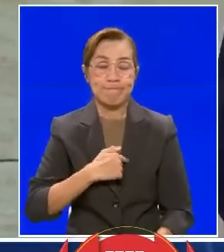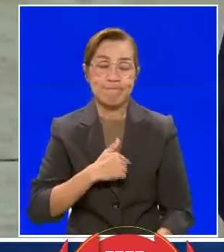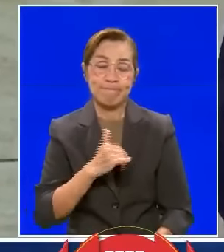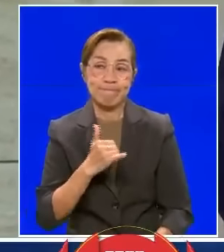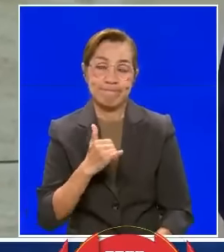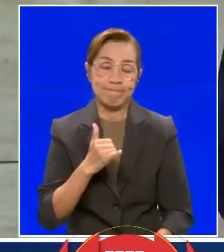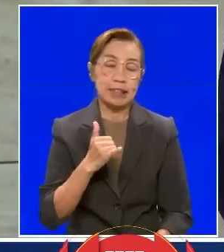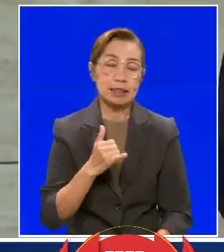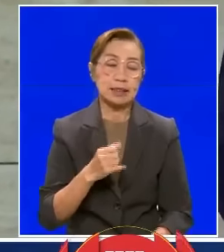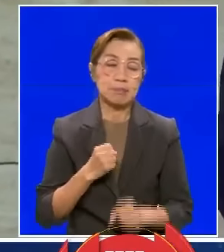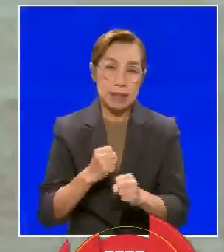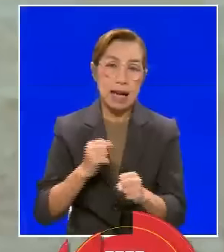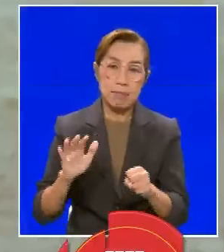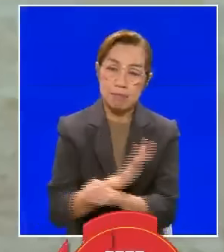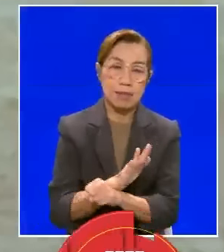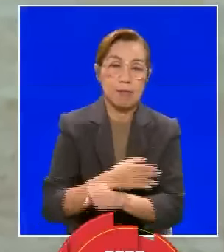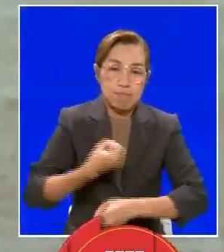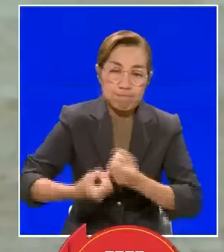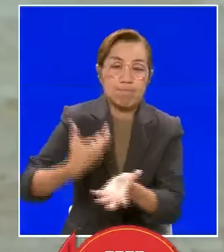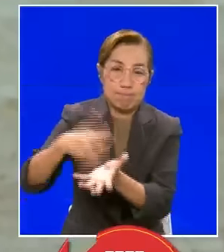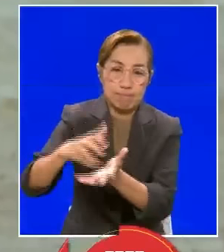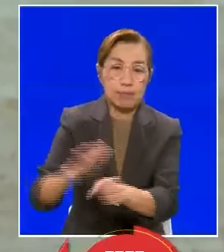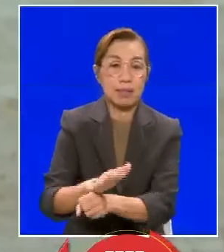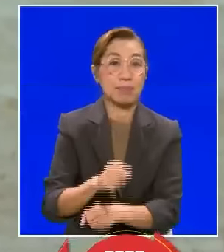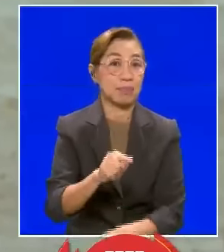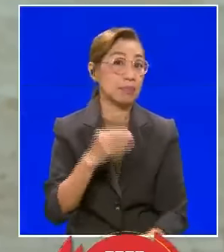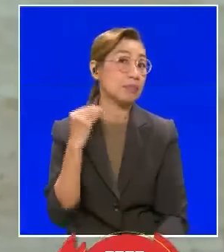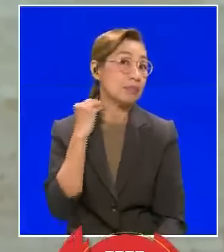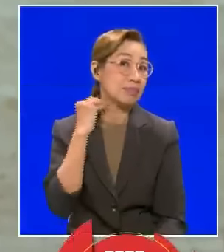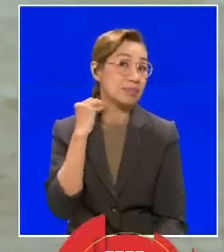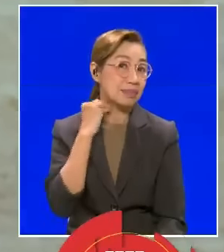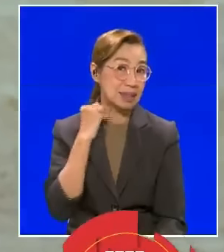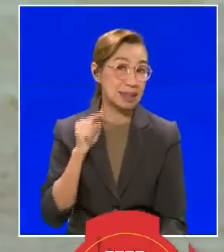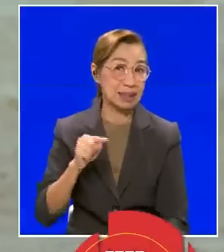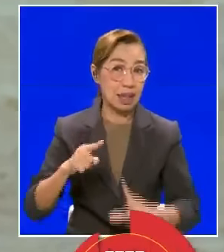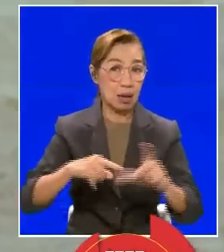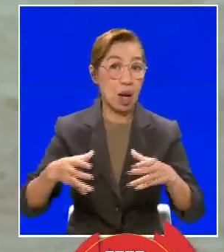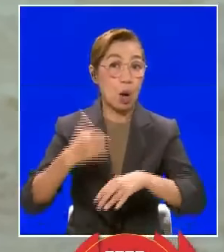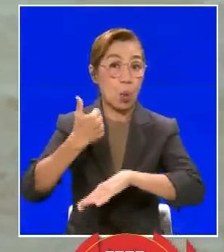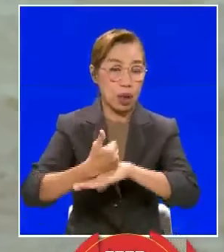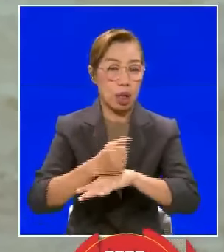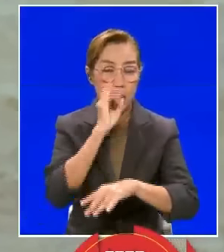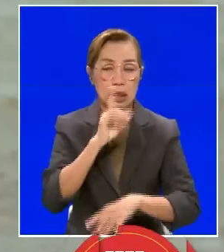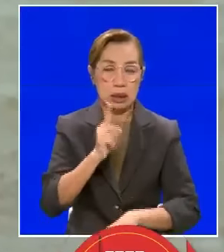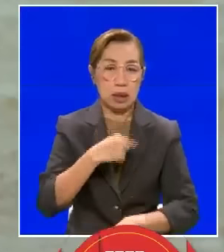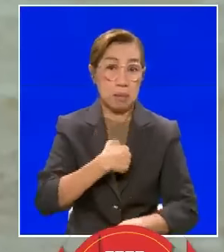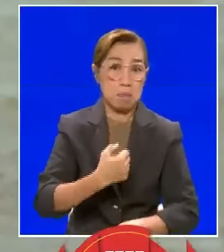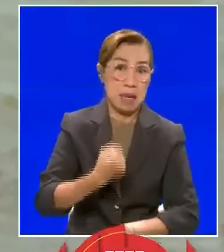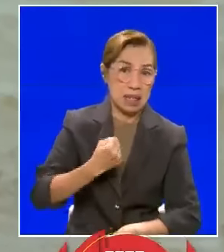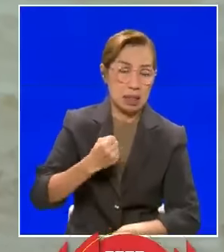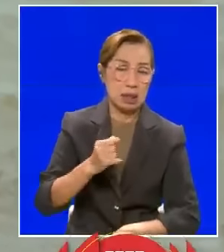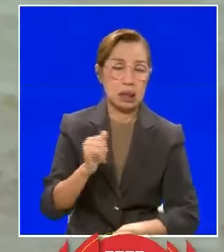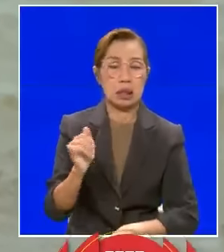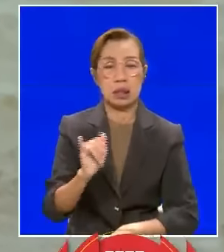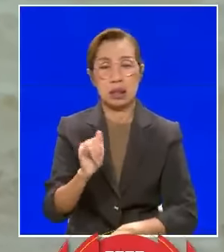หัวหน้าพรรคก้าวไกลนะครับคุณชัยธวัฒน์เองก็เรียกว่าอาจจะยังไม่ค่อยมั่นใจเท่าไหร่เดี๋ยวก็จะมีแถลงคำชี้แจงต้นมิถุนายนนี้นะ